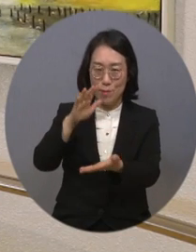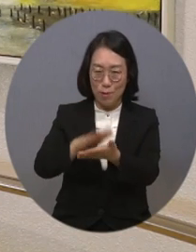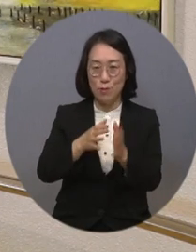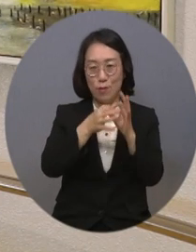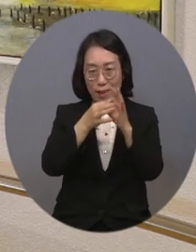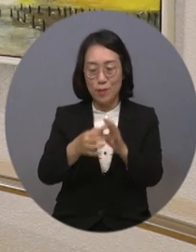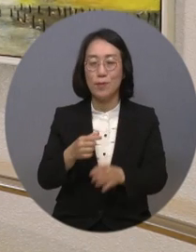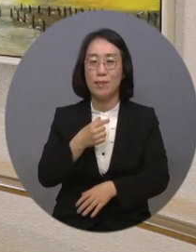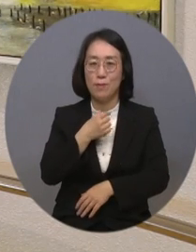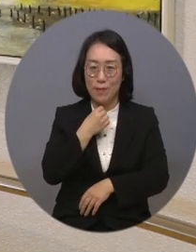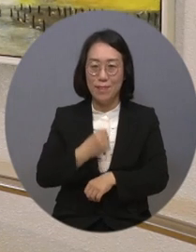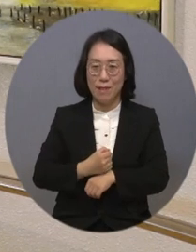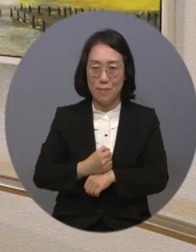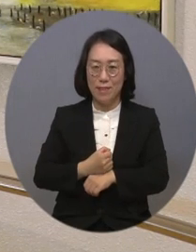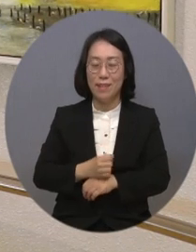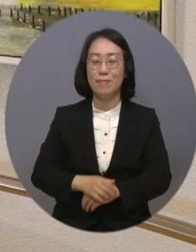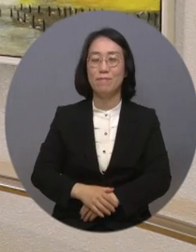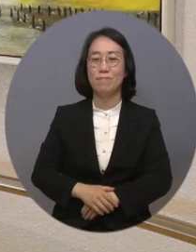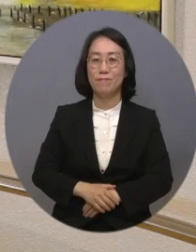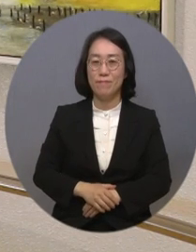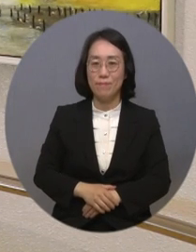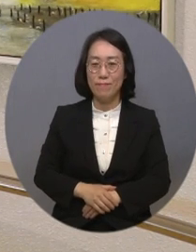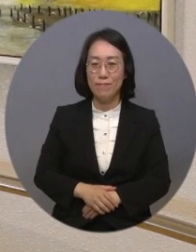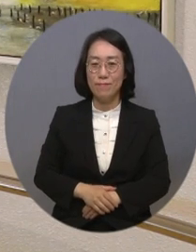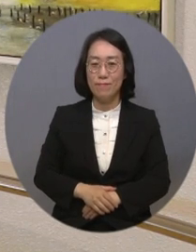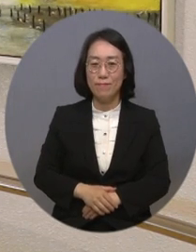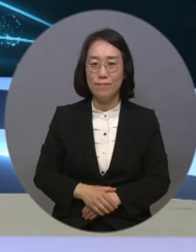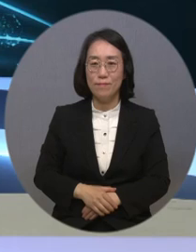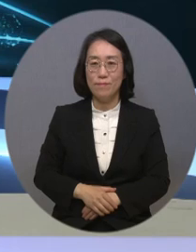기대합니다. 복지TV 뉴스 이소영입니다.